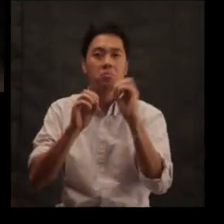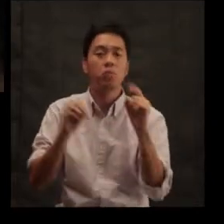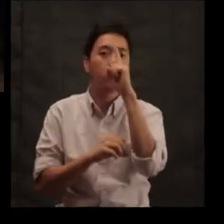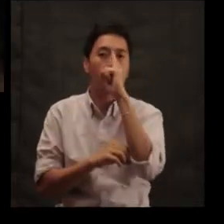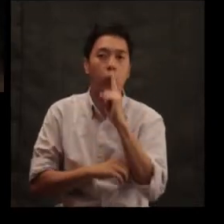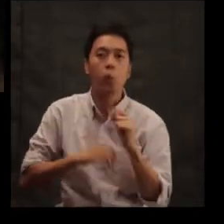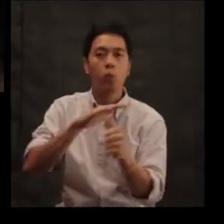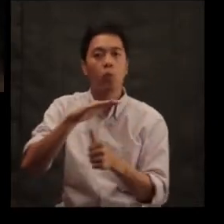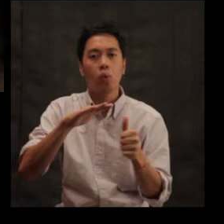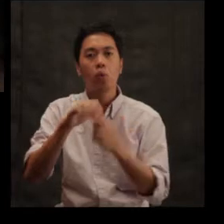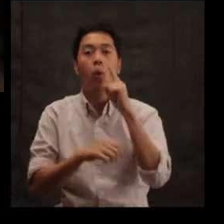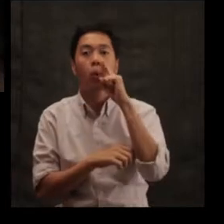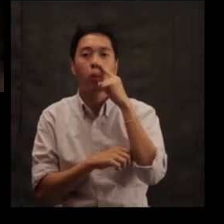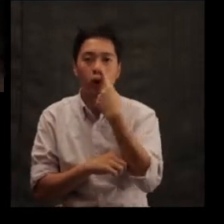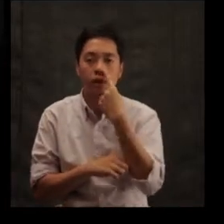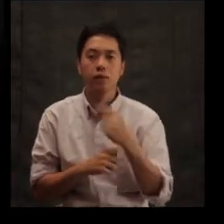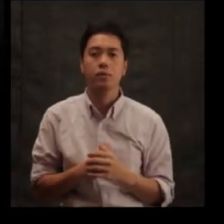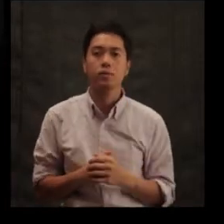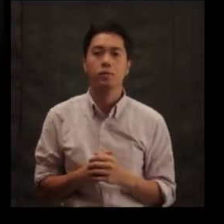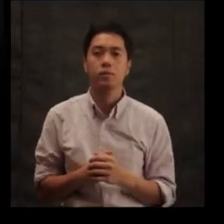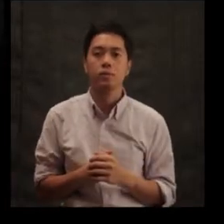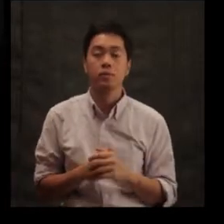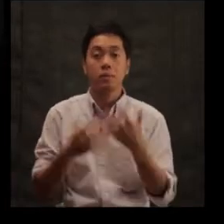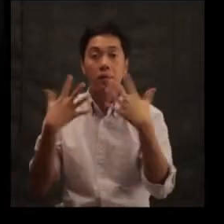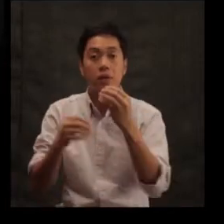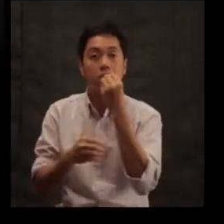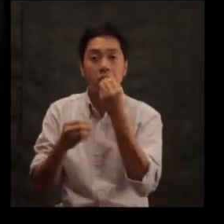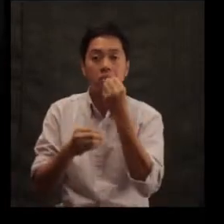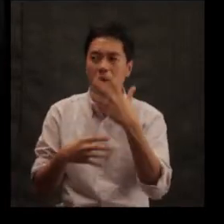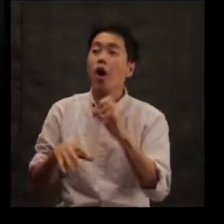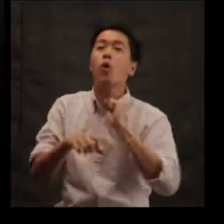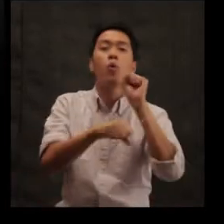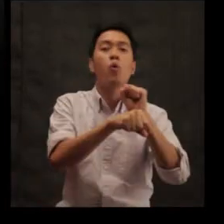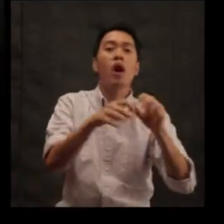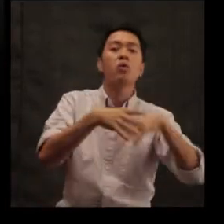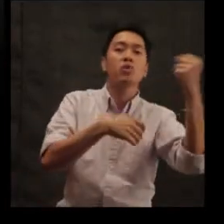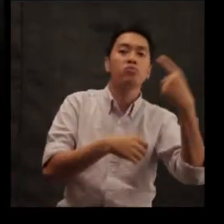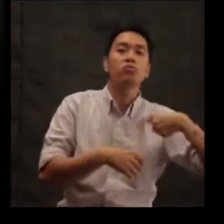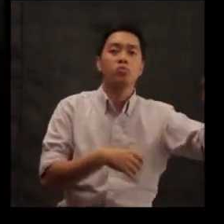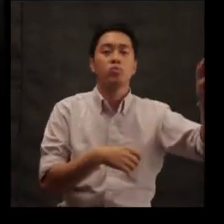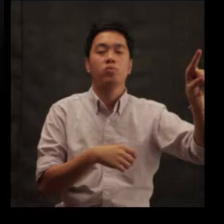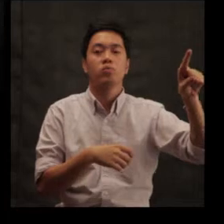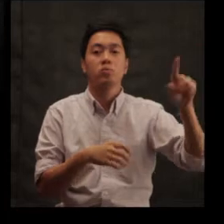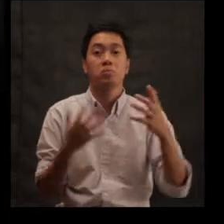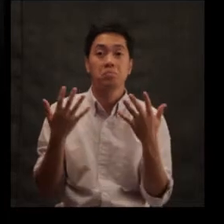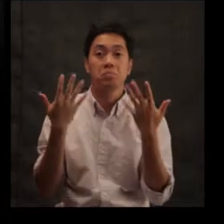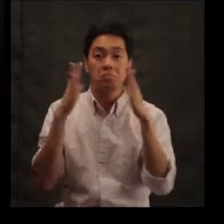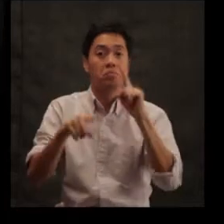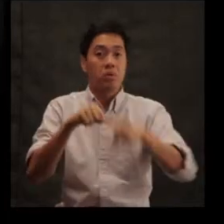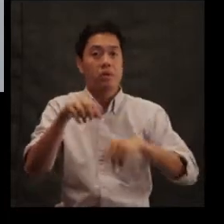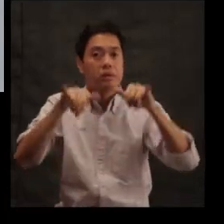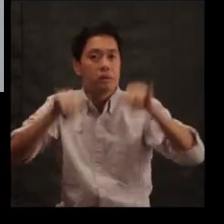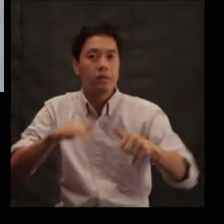makausap dito sa bahay, siguro nabuboring siya. Pagkakain niya, sabi niya mag-work daw siya, pupunta na siya noon. So hindi ko siya